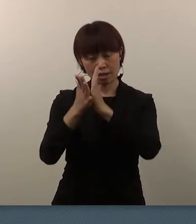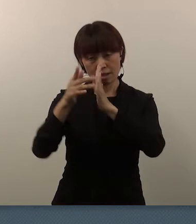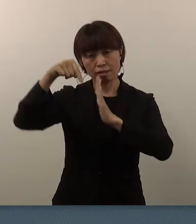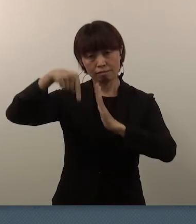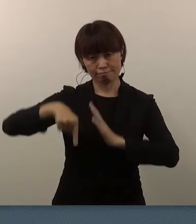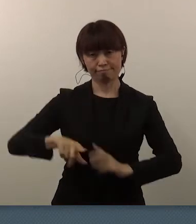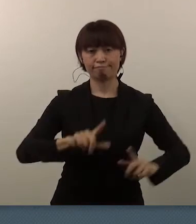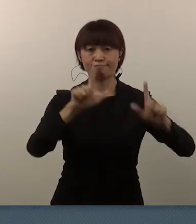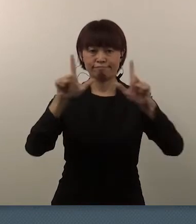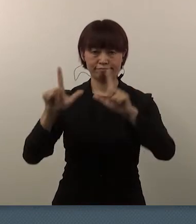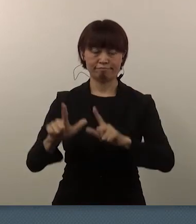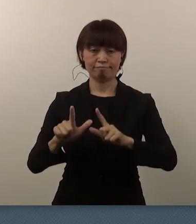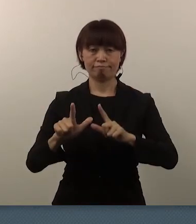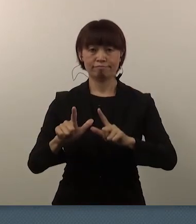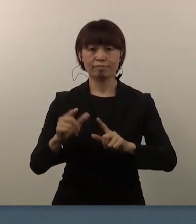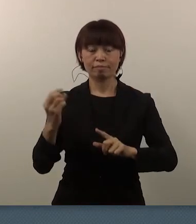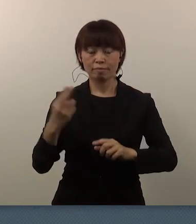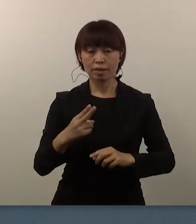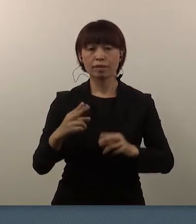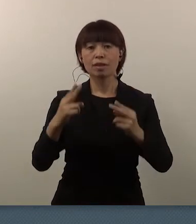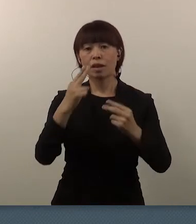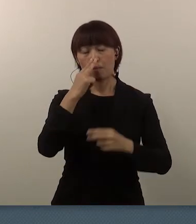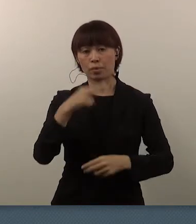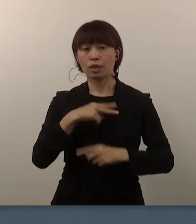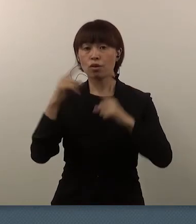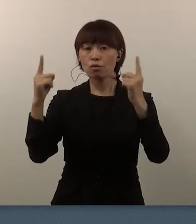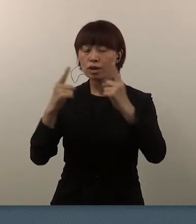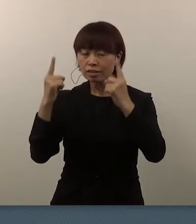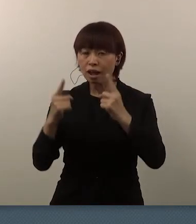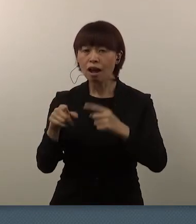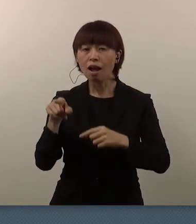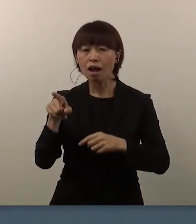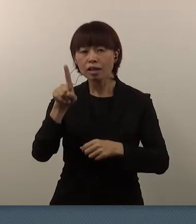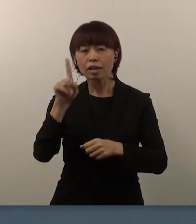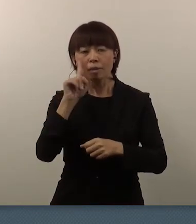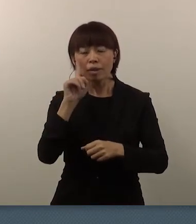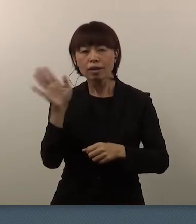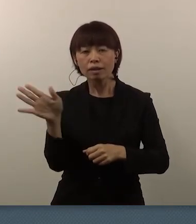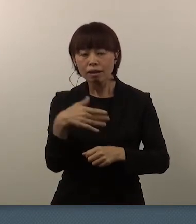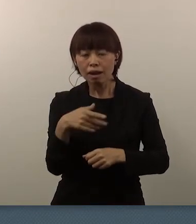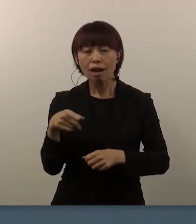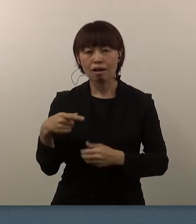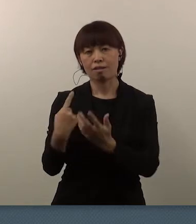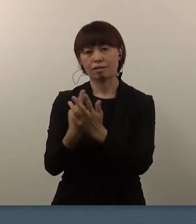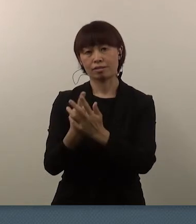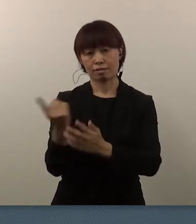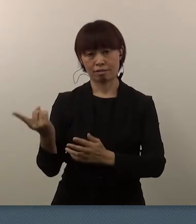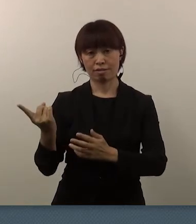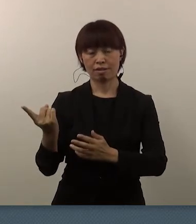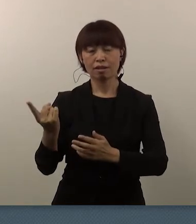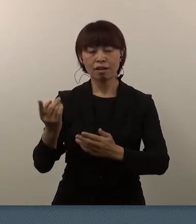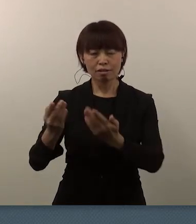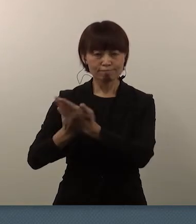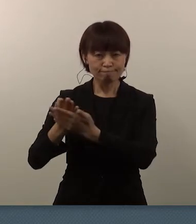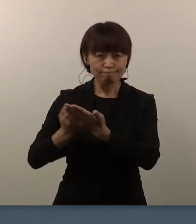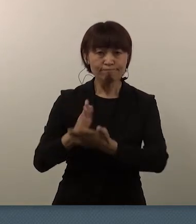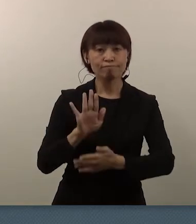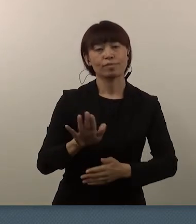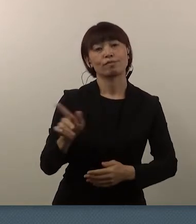また今年で4回目となるベトナムフェスタイン神奈川に初回からご参加いただくなど、神奈川県とゆかりの深い会社です